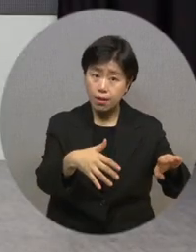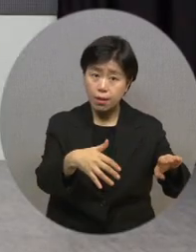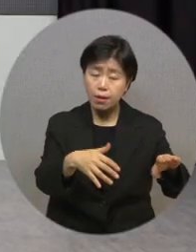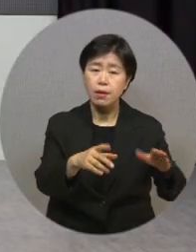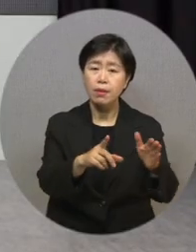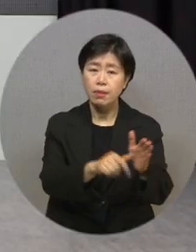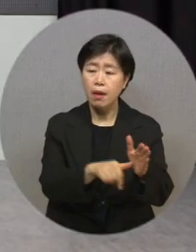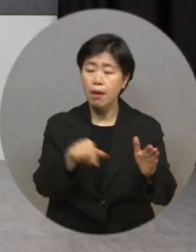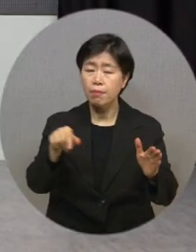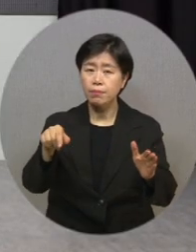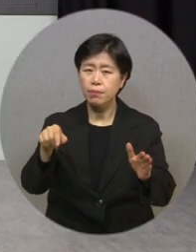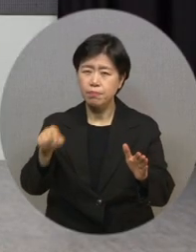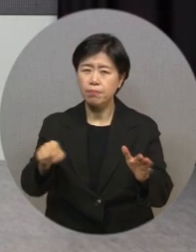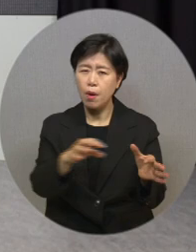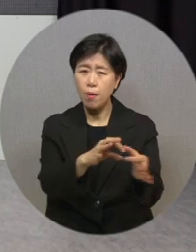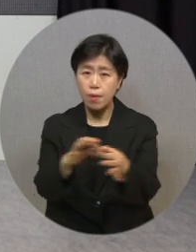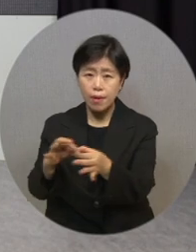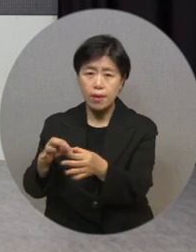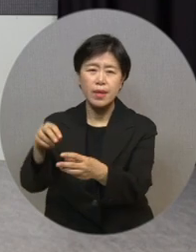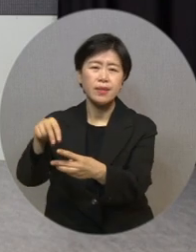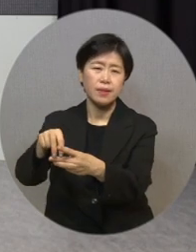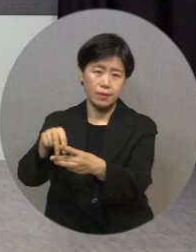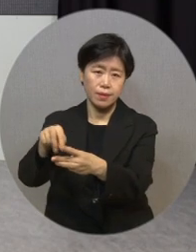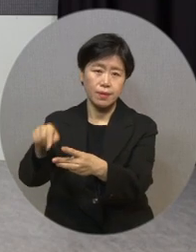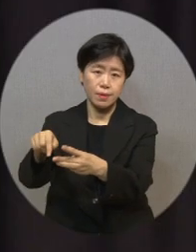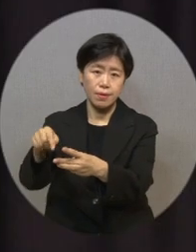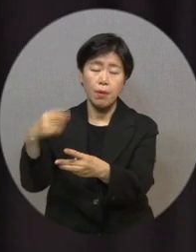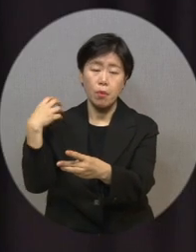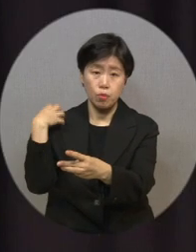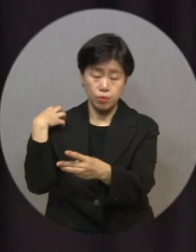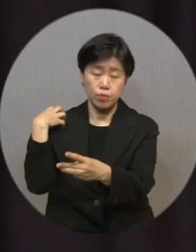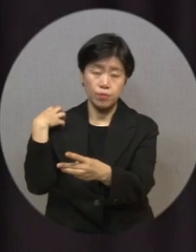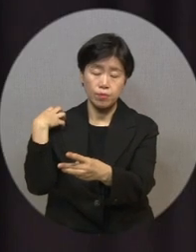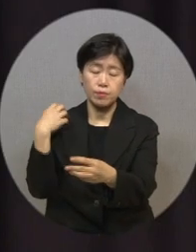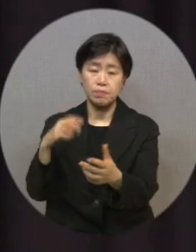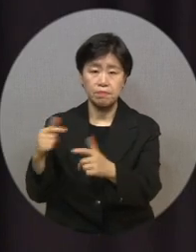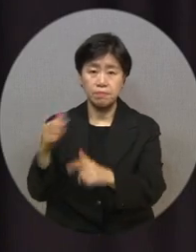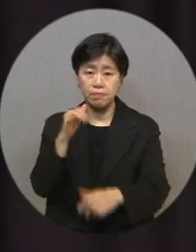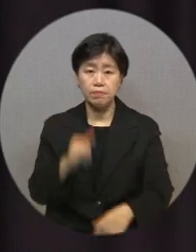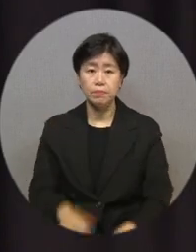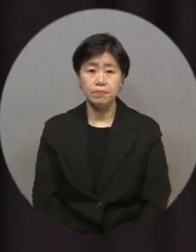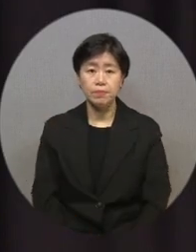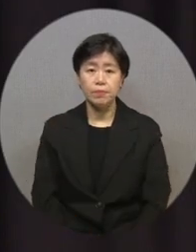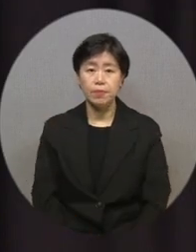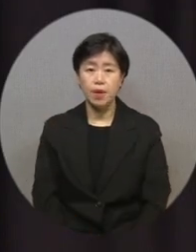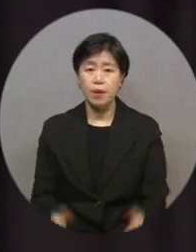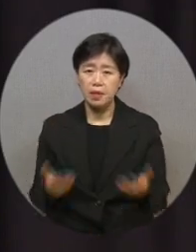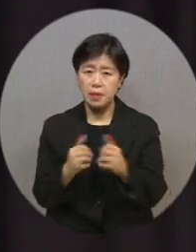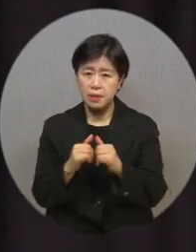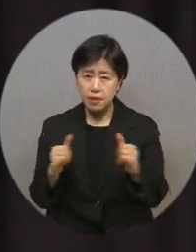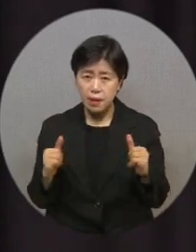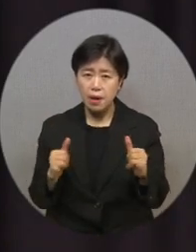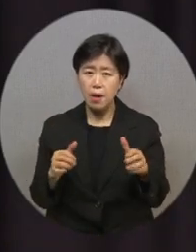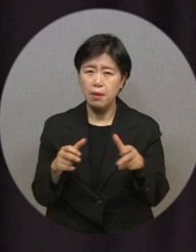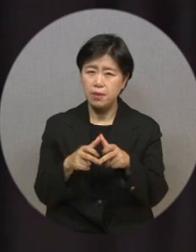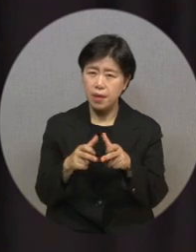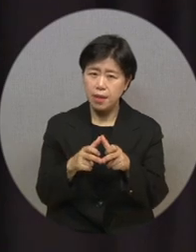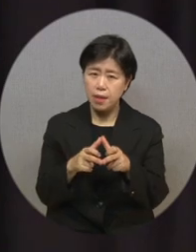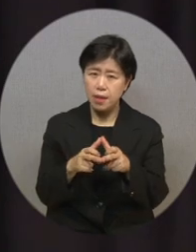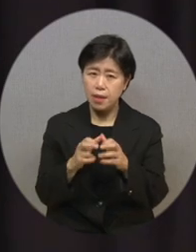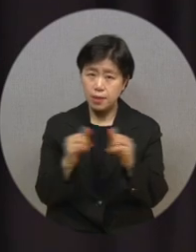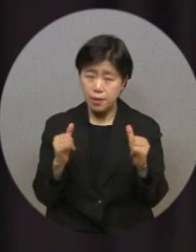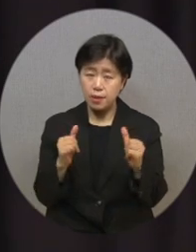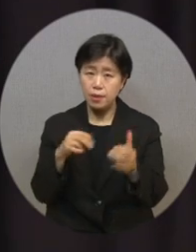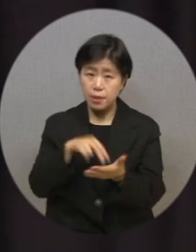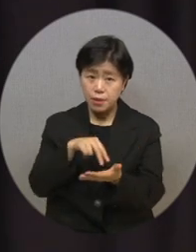어 장애인 현장에서의 에로사항 또 뭐 뭐 임금 차별 부분 부당행위 부분들 이런